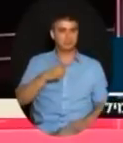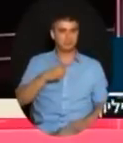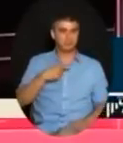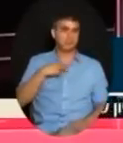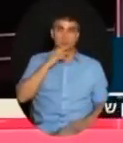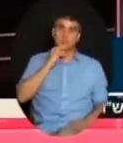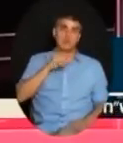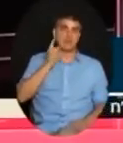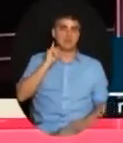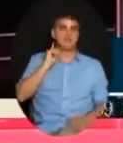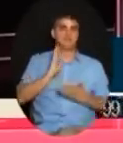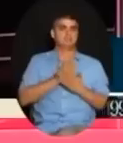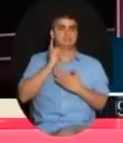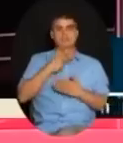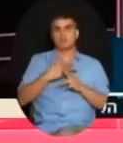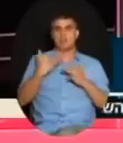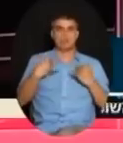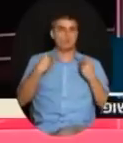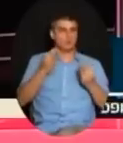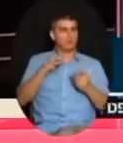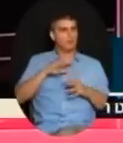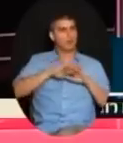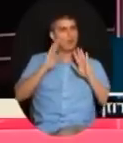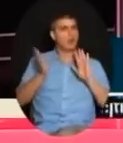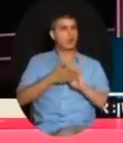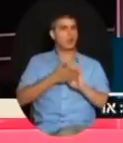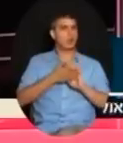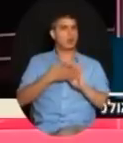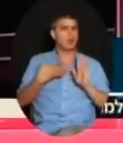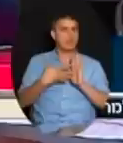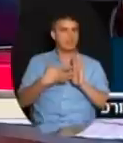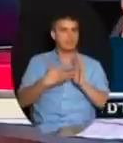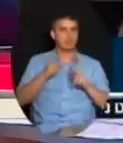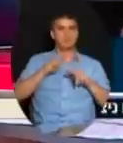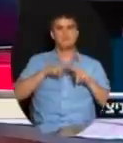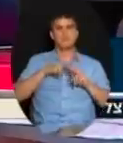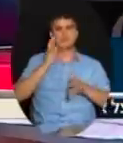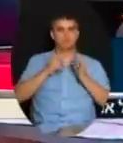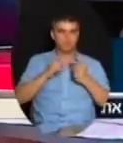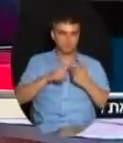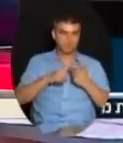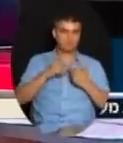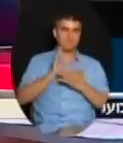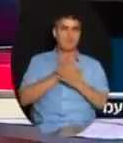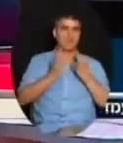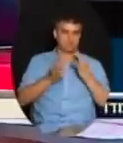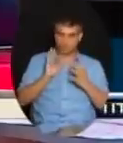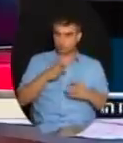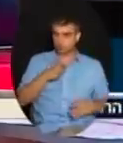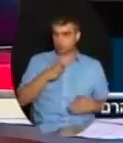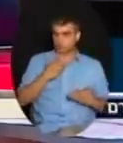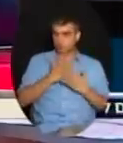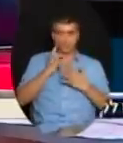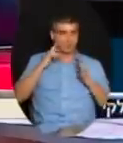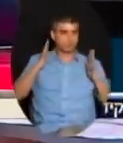אני לא מדברת על גזר הדין שניתן רק היום, אבל אני מדברת על כל החקירות, ואחר כך המשפט, והכרעת הדין. יש לזה